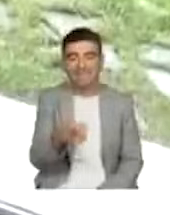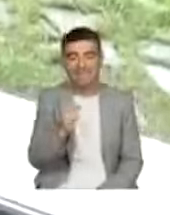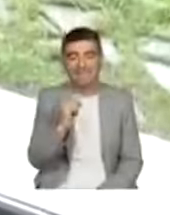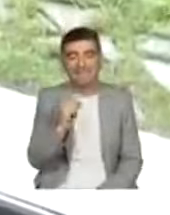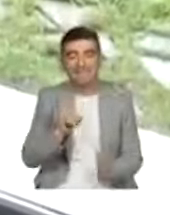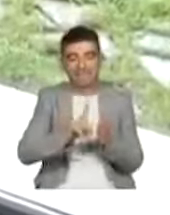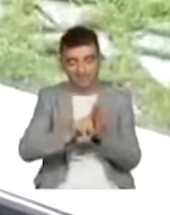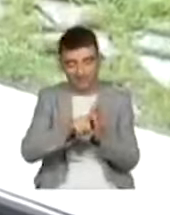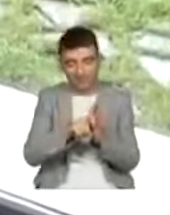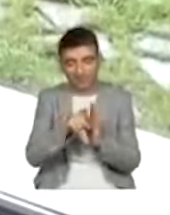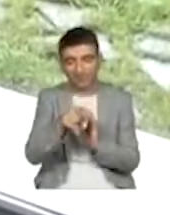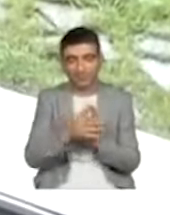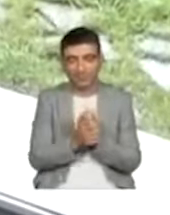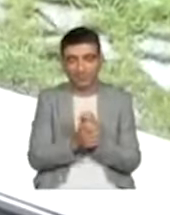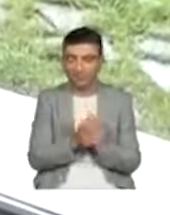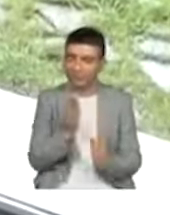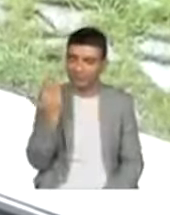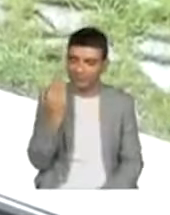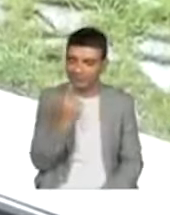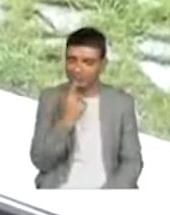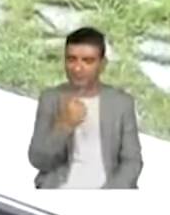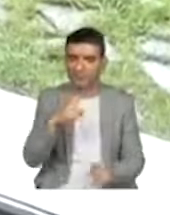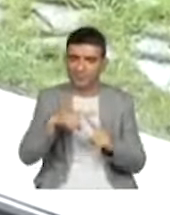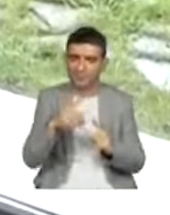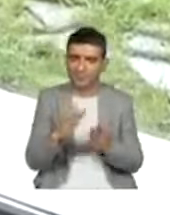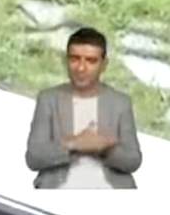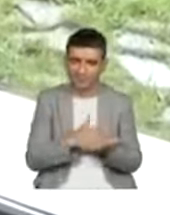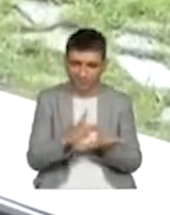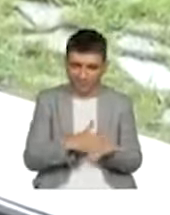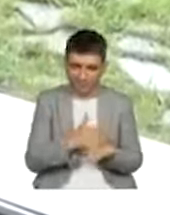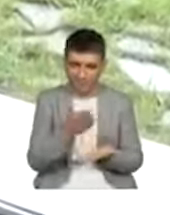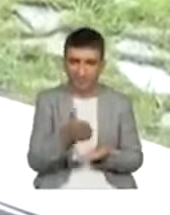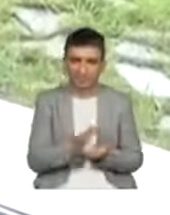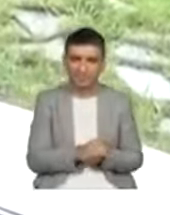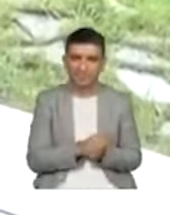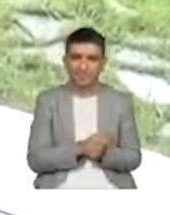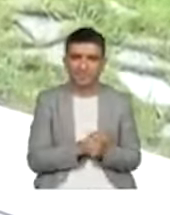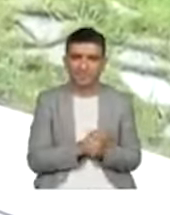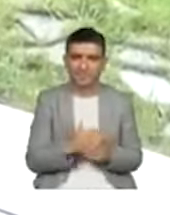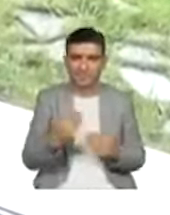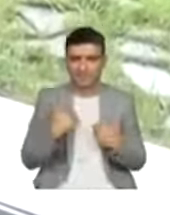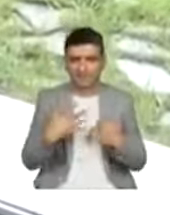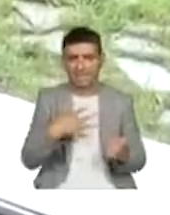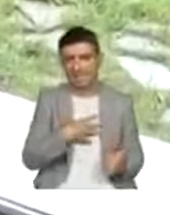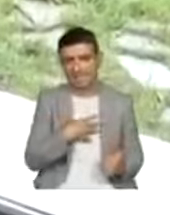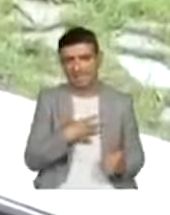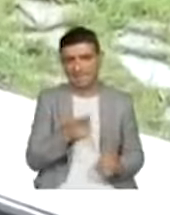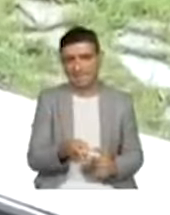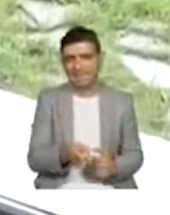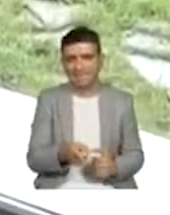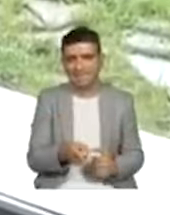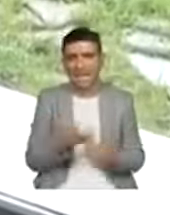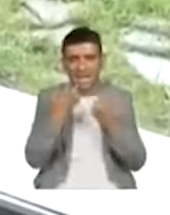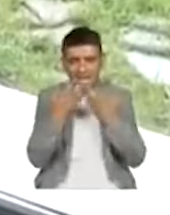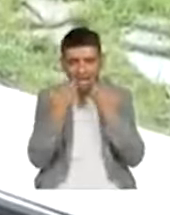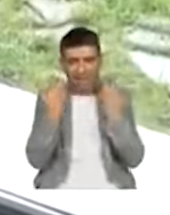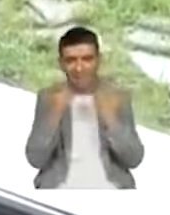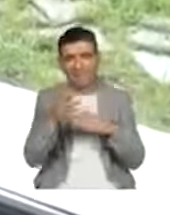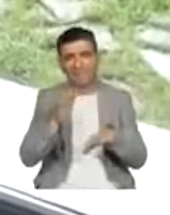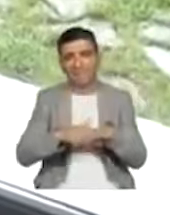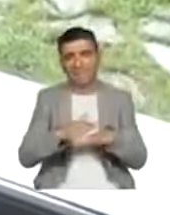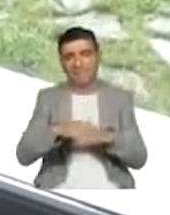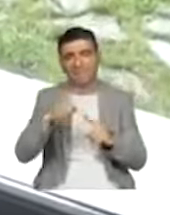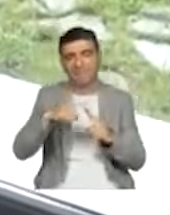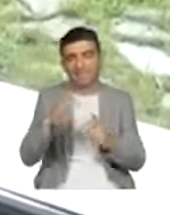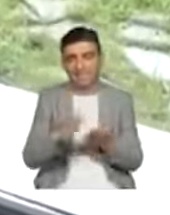palımız. Yine söylemiştik, tereyağımız, olmazsa olmazımız, bizim kendi hayvanlarımızdan